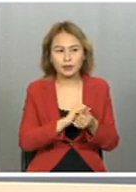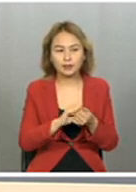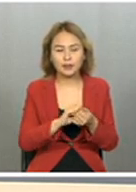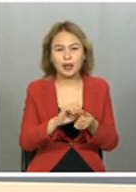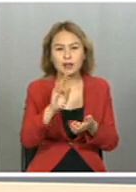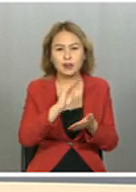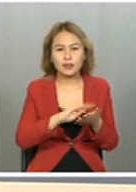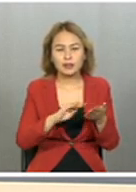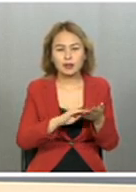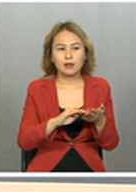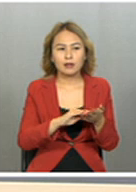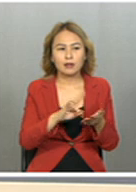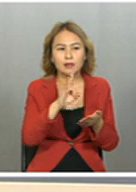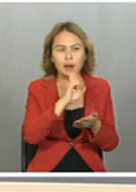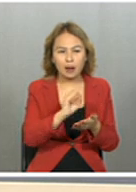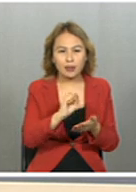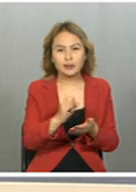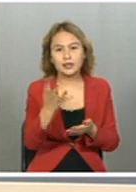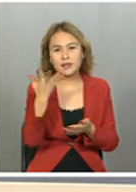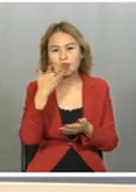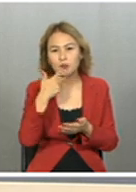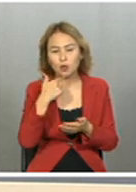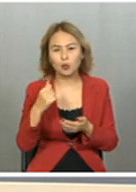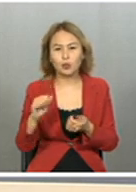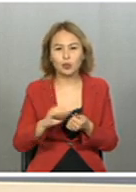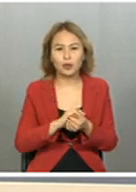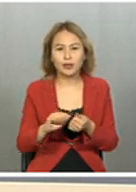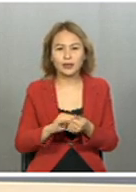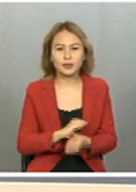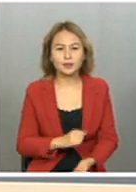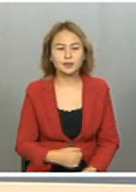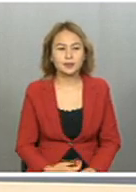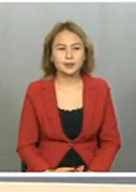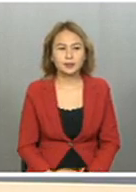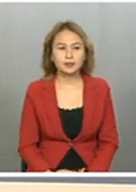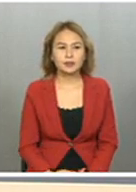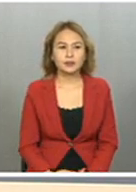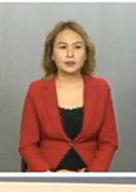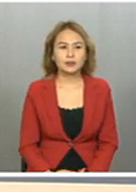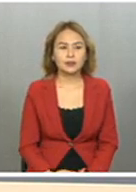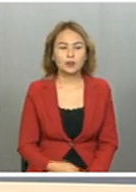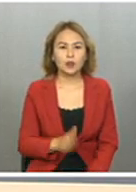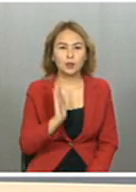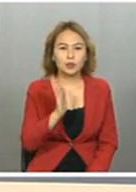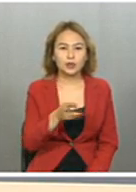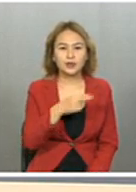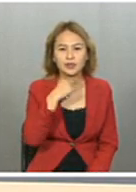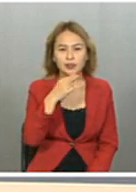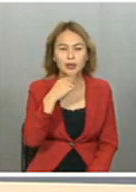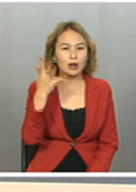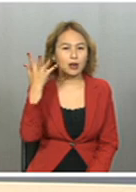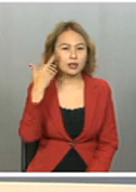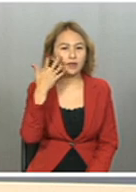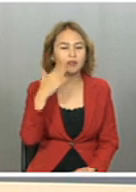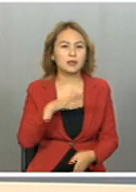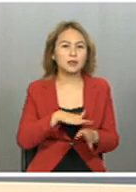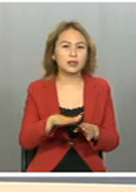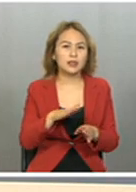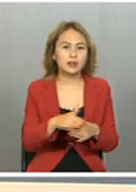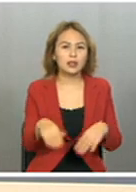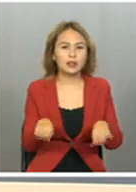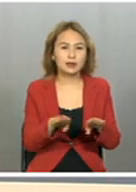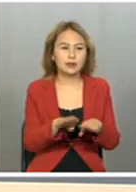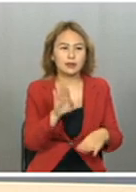Написал на цветной бумаге. Будьте внимательны при выполнении таких заданий.